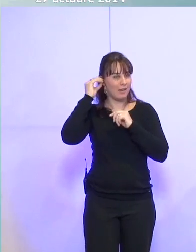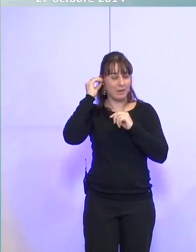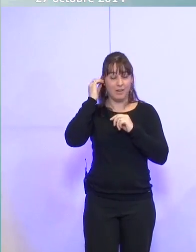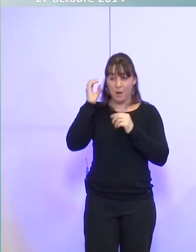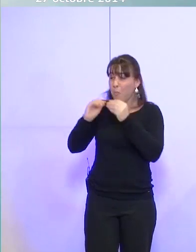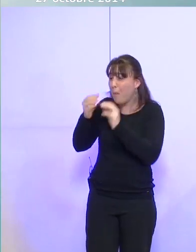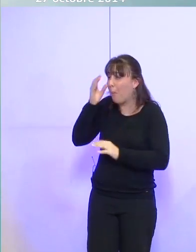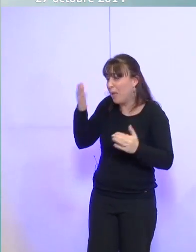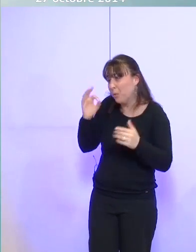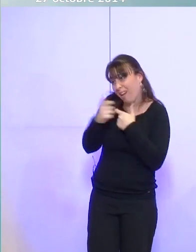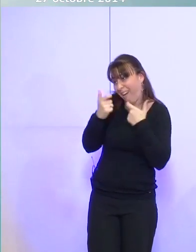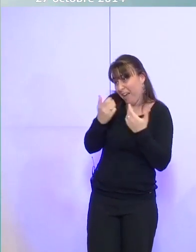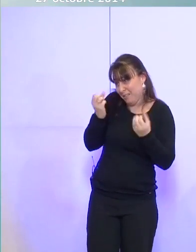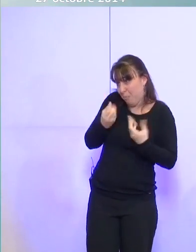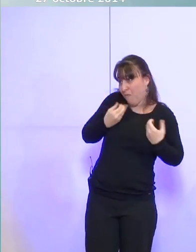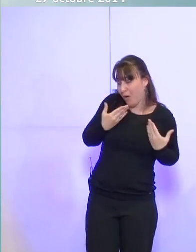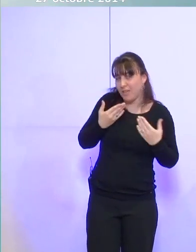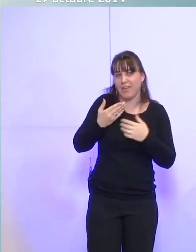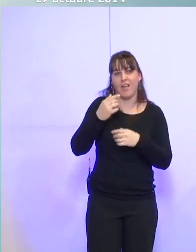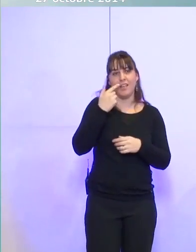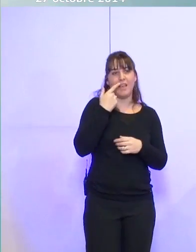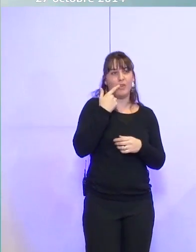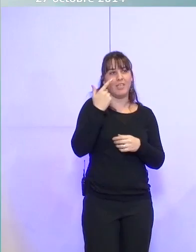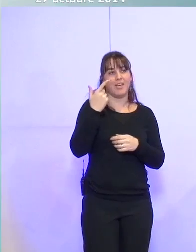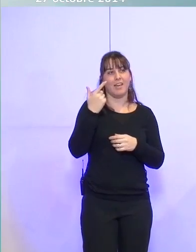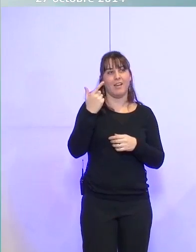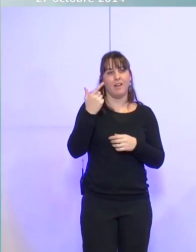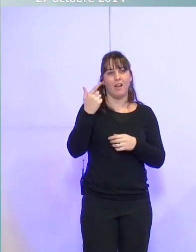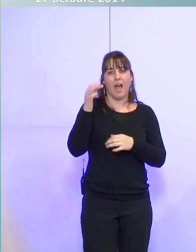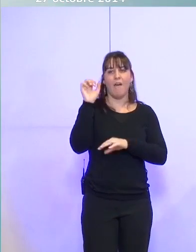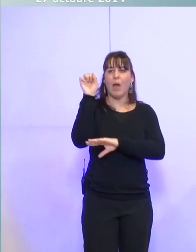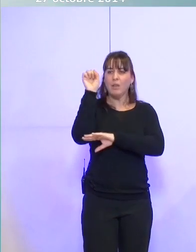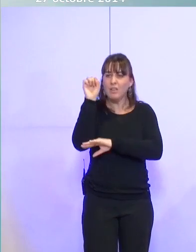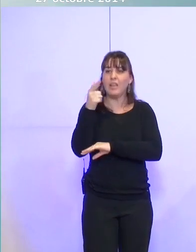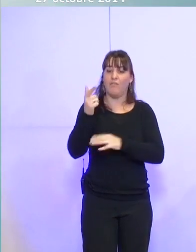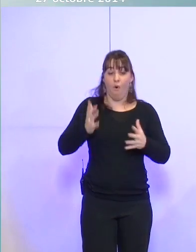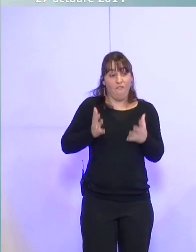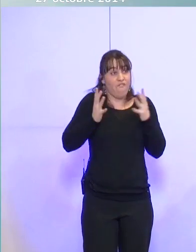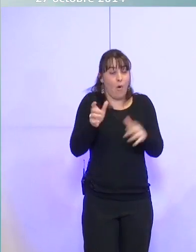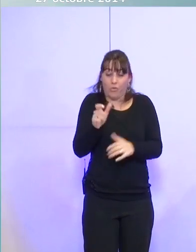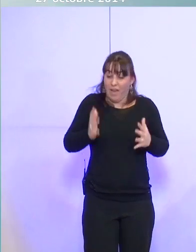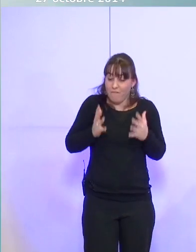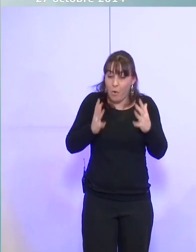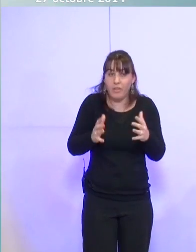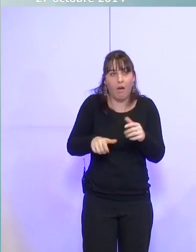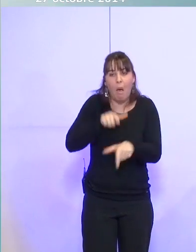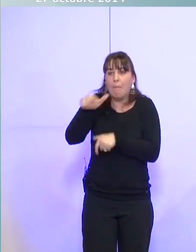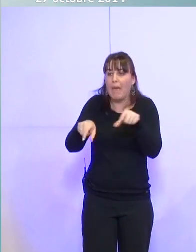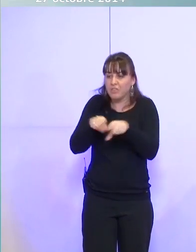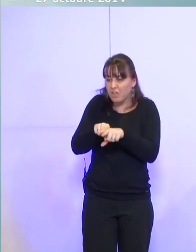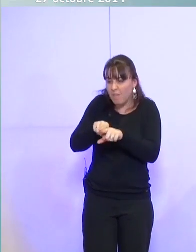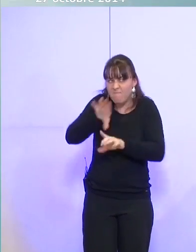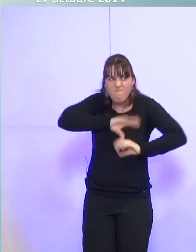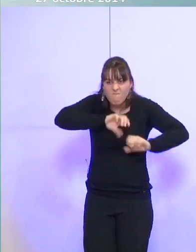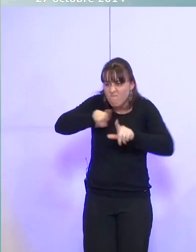de sinistre mémoire est un tout petit mot, volontaire. Ceux qui serviront de cobayes devront